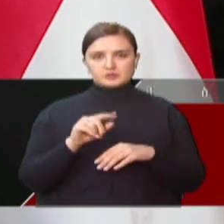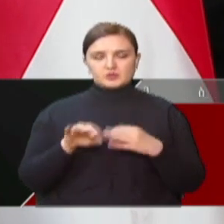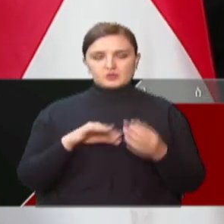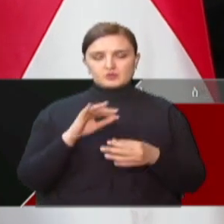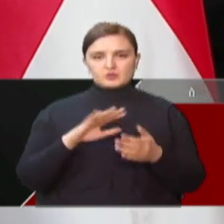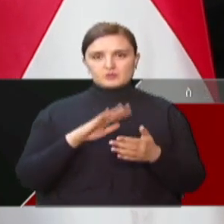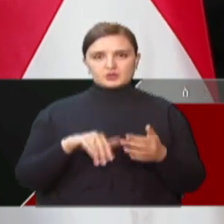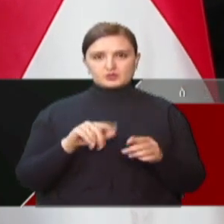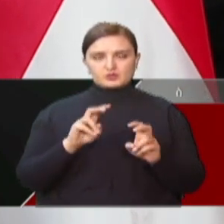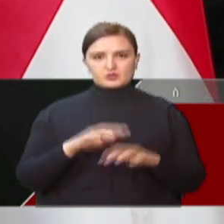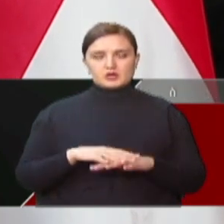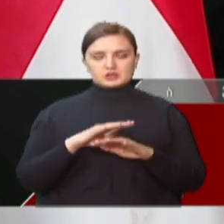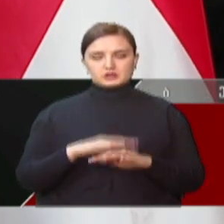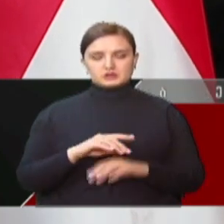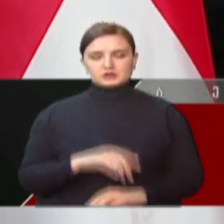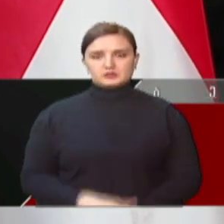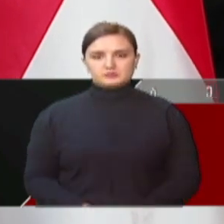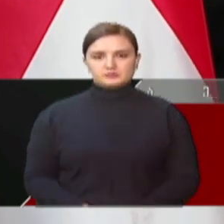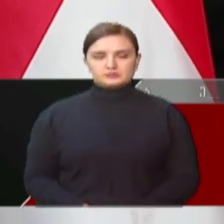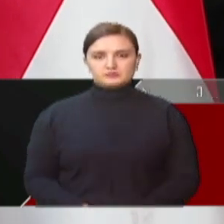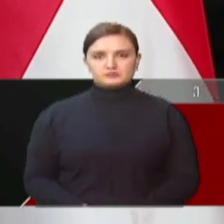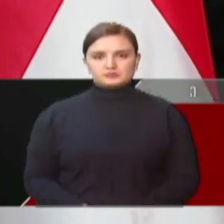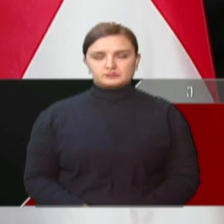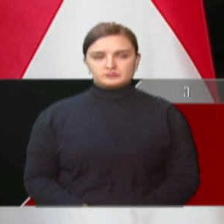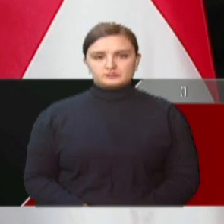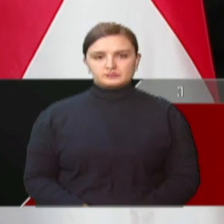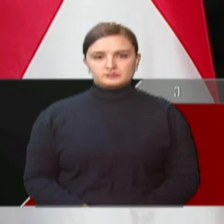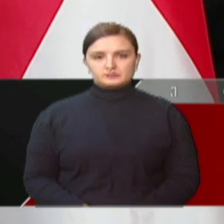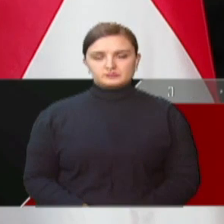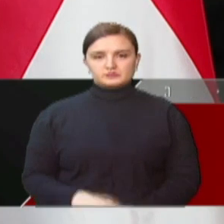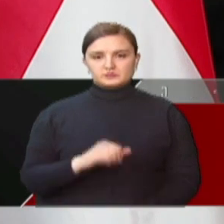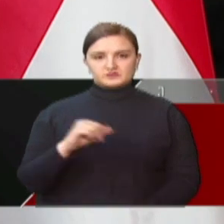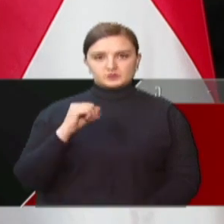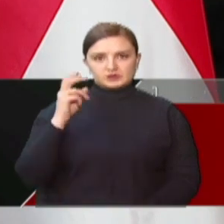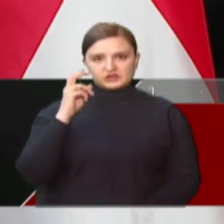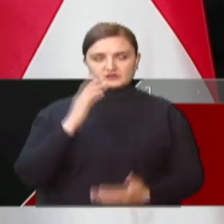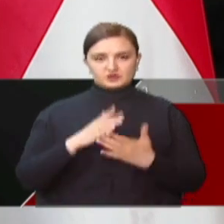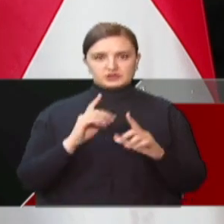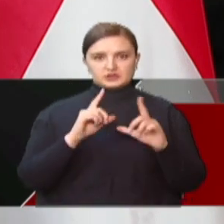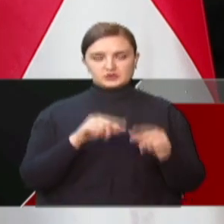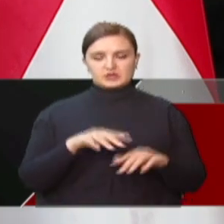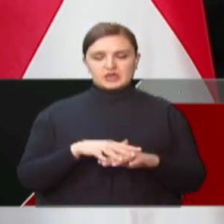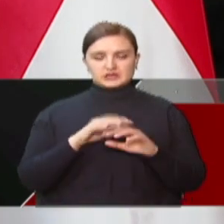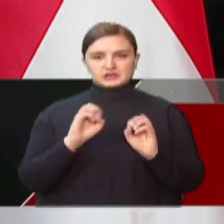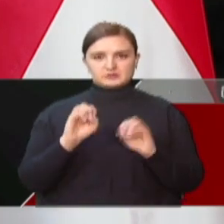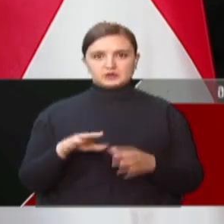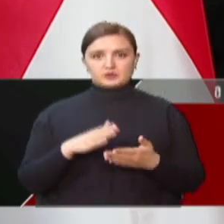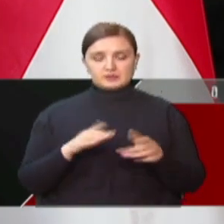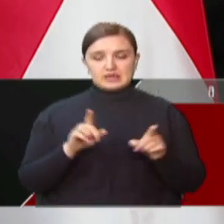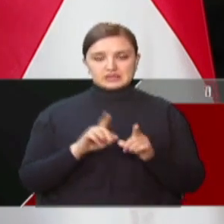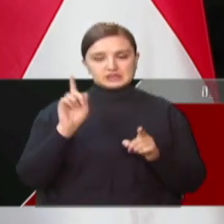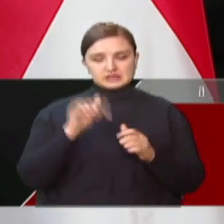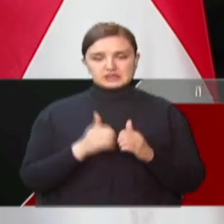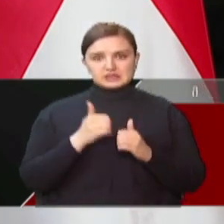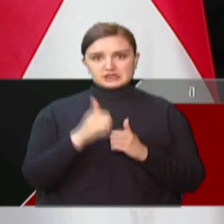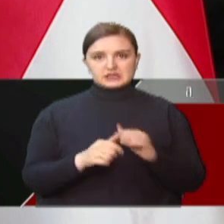უპატრონო აქციები, რომლის პატრონებიც კი თვითონ კიევში არიან წასულები და თქვათ აქ აქცია ისე არის მიტოვებული. ასე იცის წინასწარ